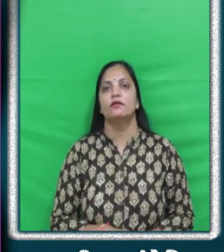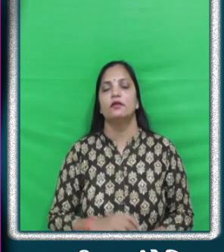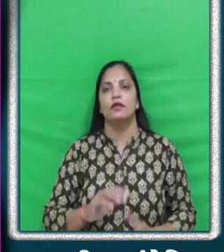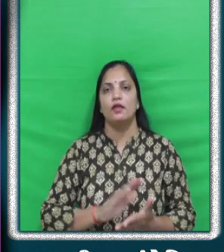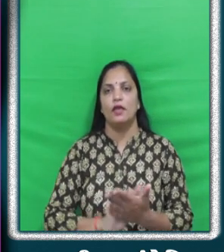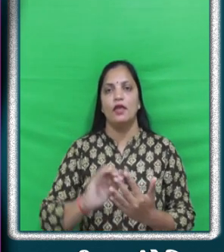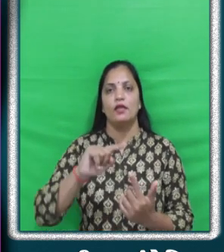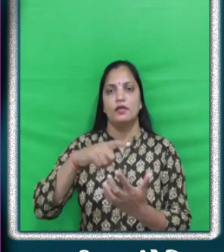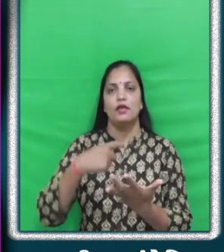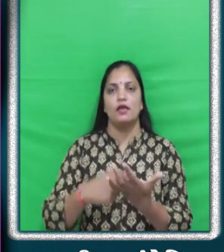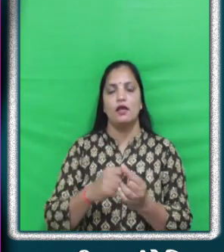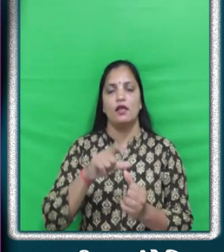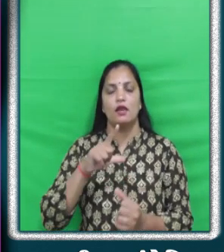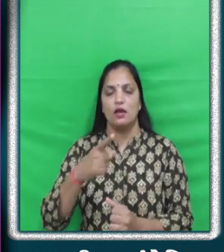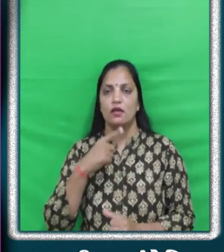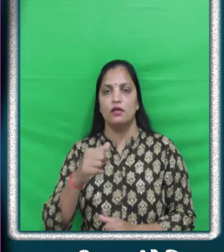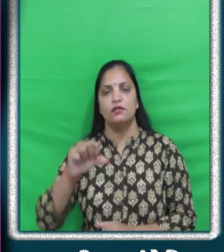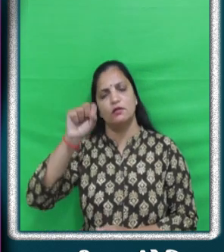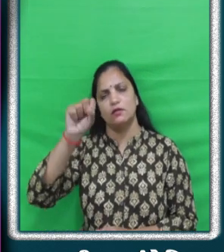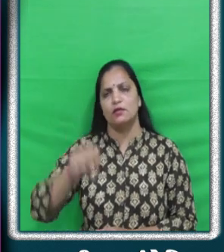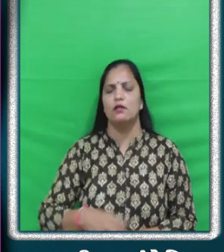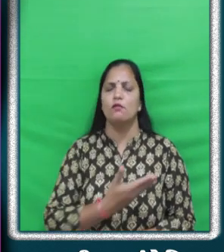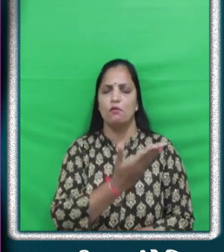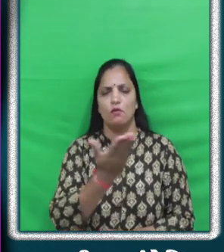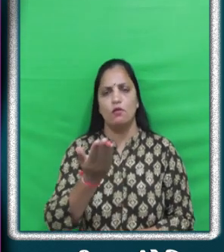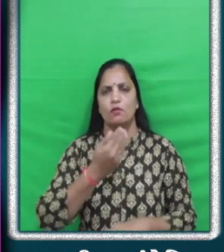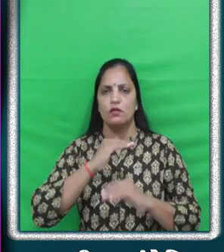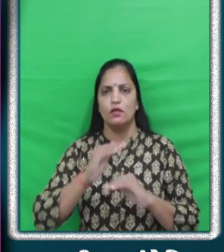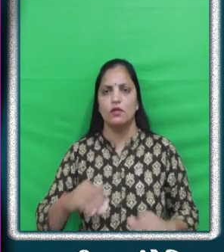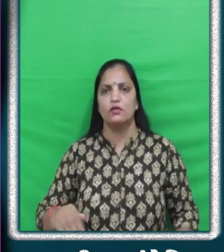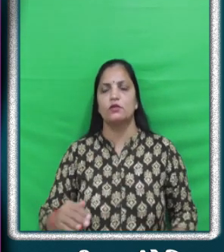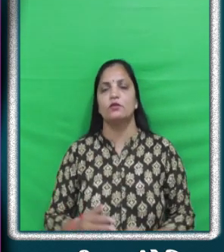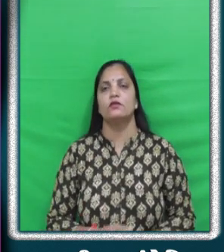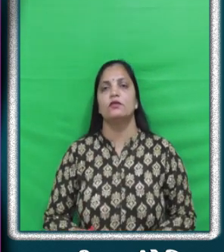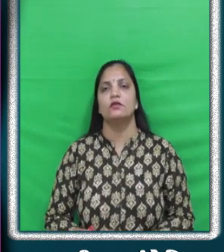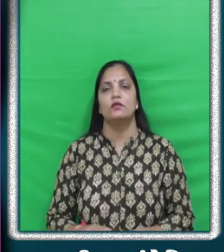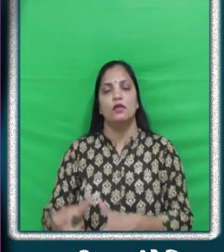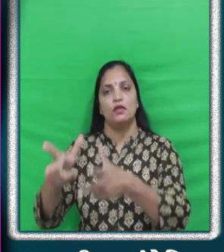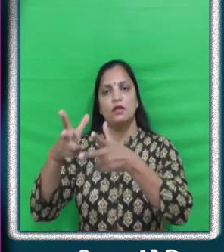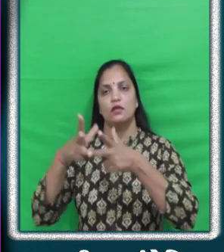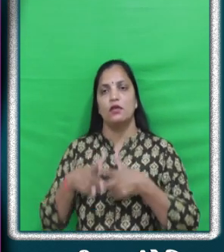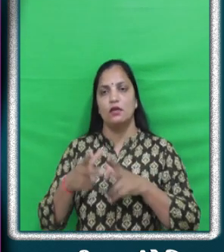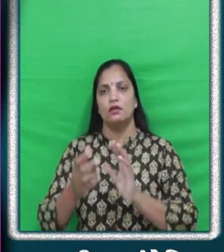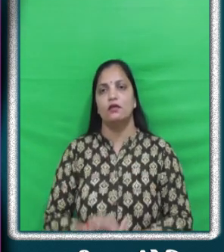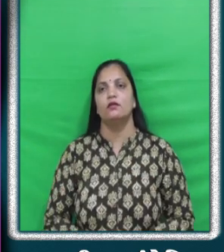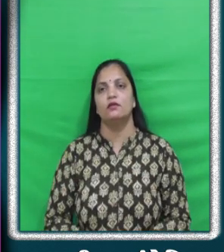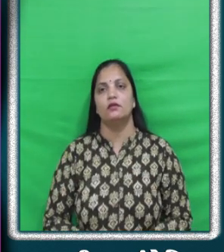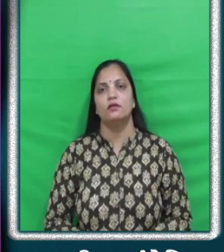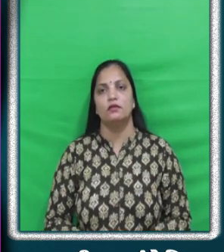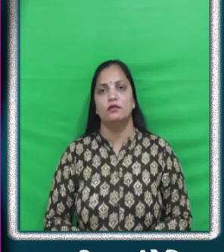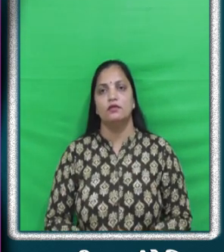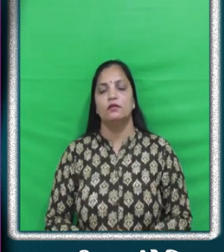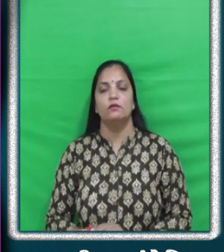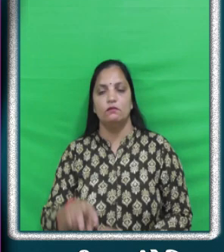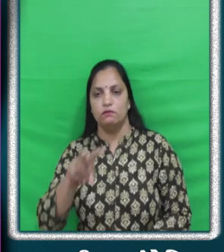હિરલ મને કહે છે યસ, તો ઘણા બધા વિદ્યાર્થીઓ જે કહી રહ્યા છે યસ, તેમને